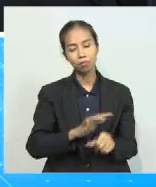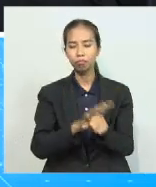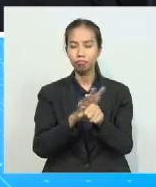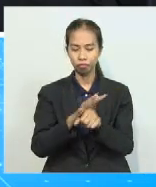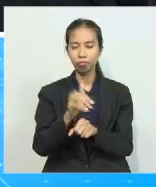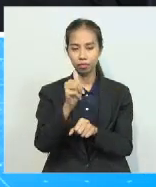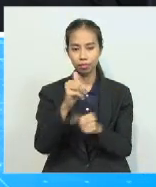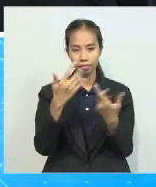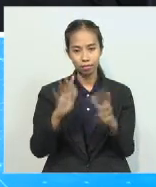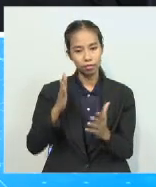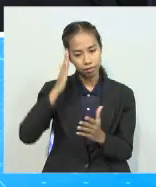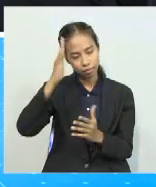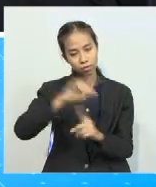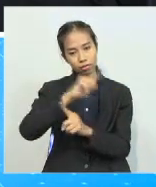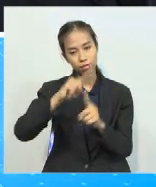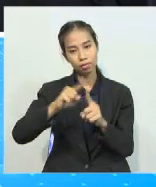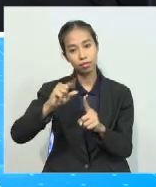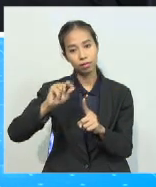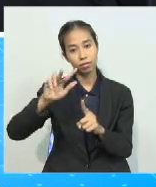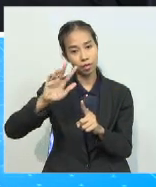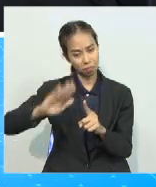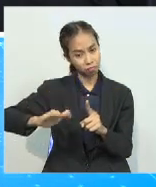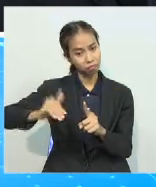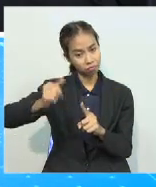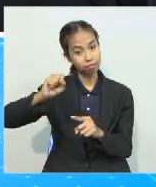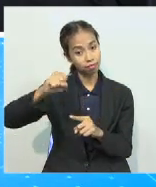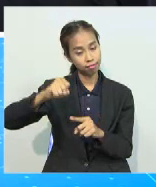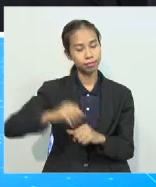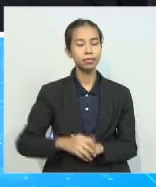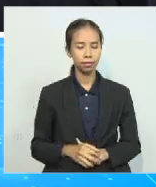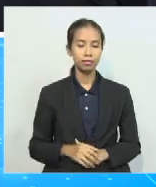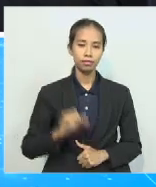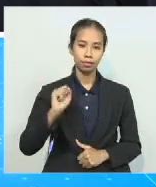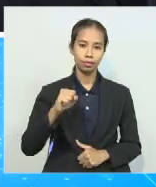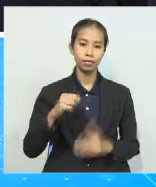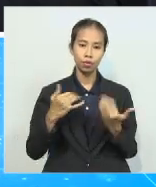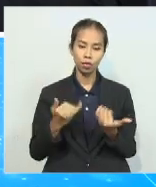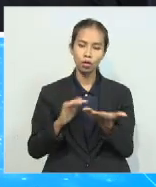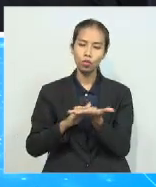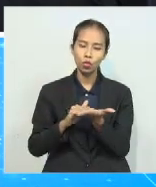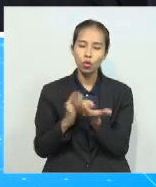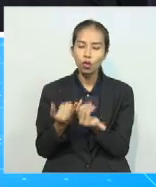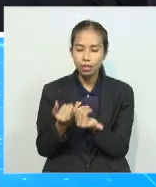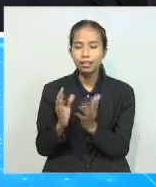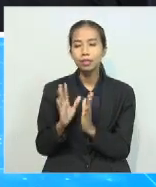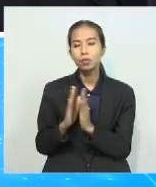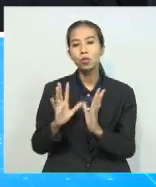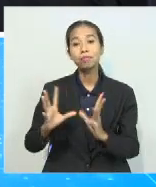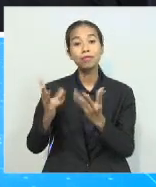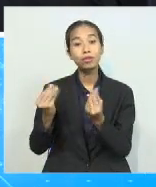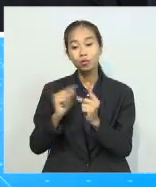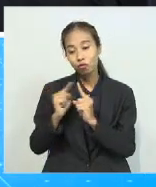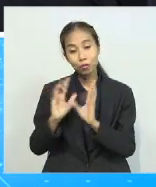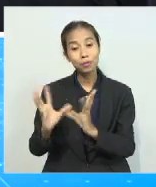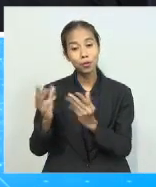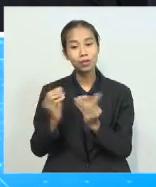ครับ แล้วเดี๋ยวหลัง23น่าจะปลอดโปร่งขึ้นนะ ใช่ครับ ค่ะงั้นวันนี้เดี๋ยวรบกวนท่านอธิบดีเพียงเท่านี้ก่อนนะคะ ข